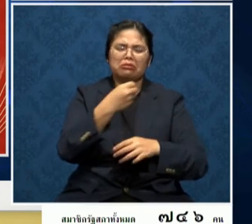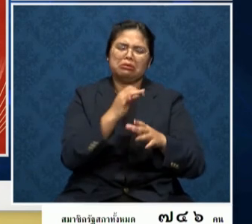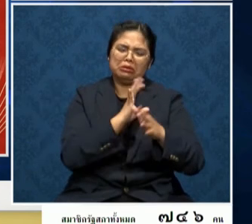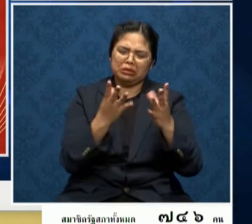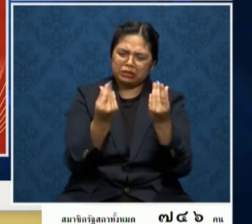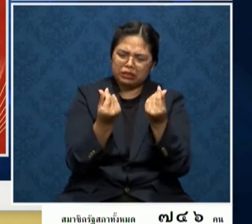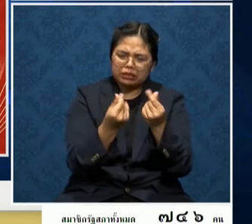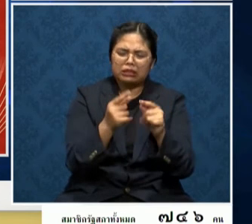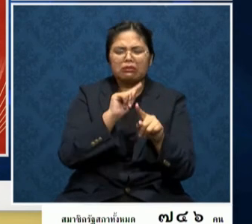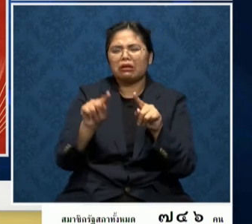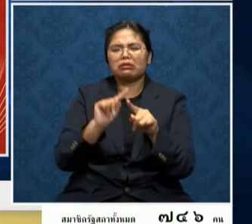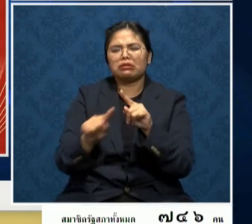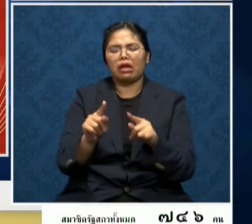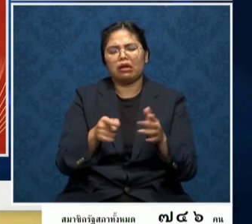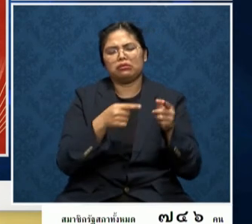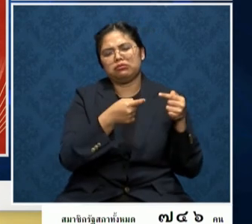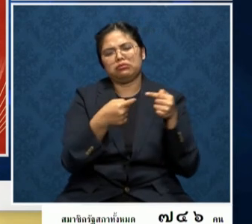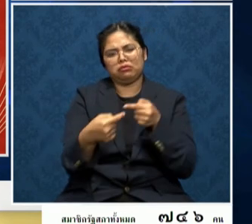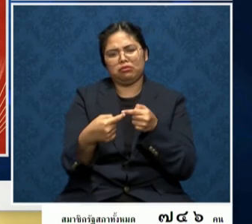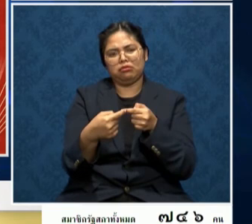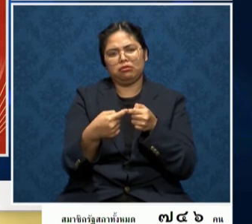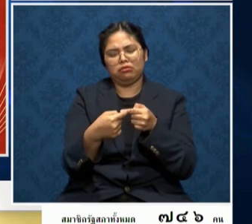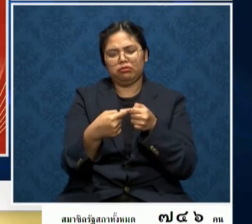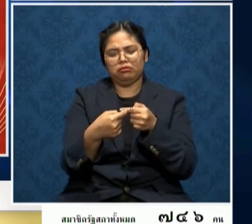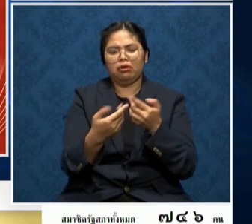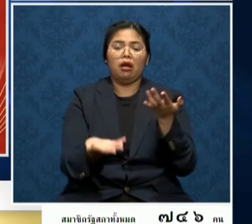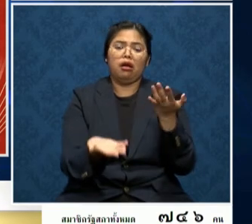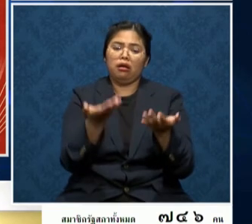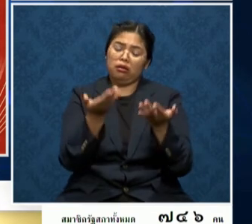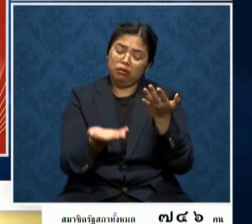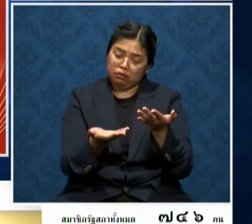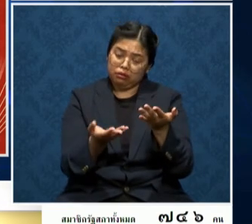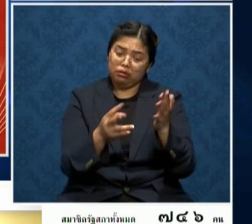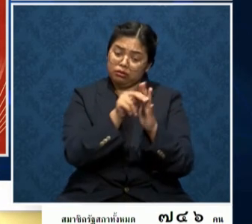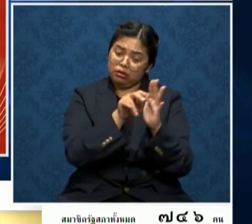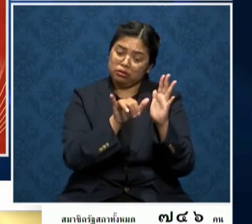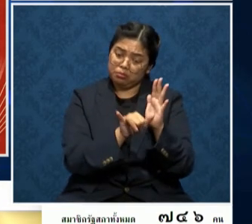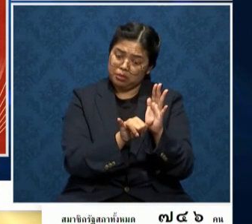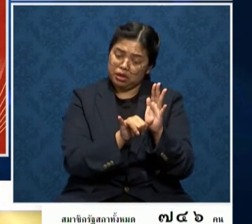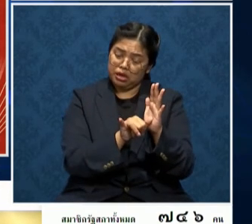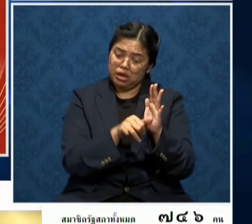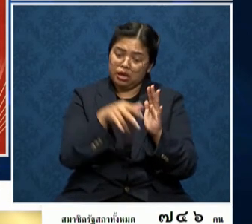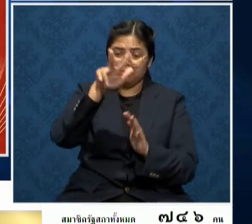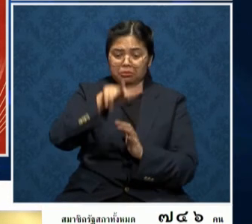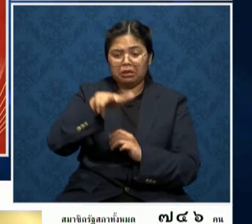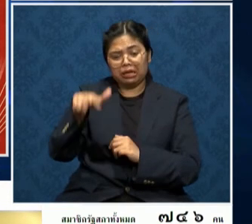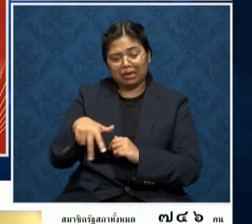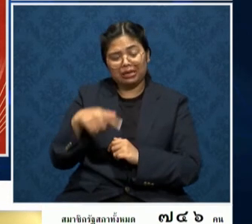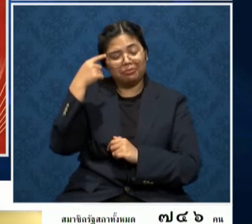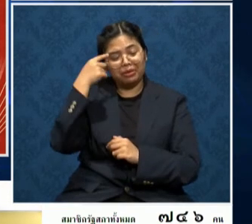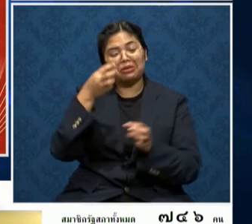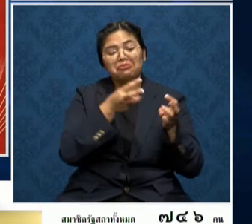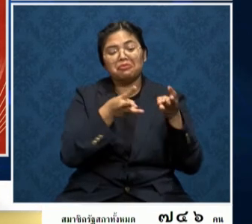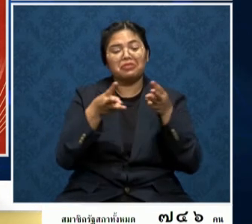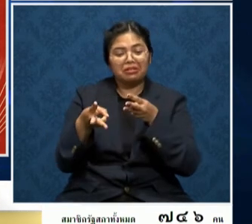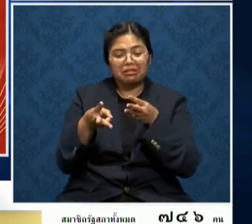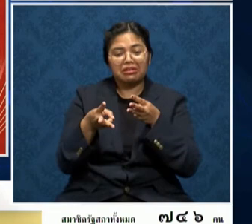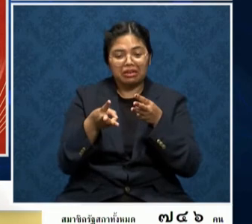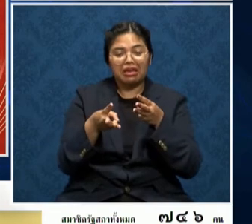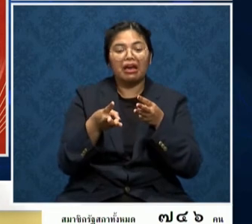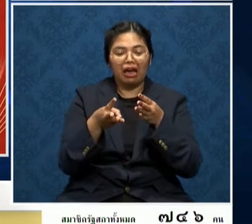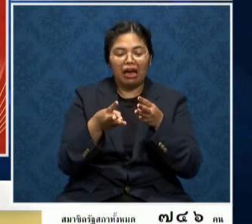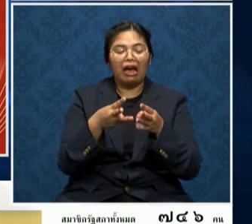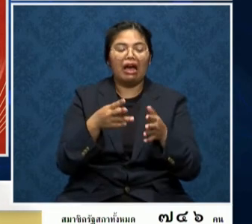นโยบายของพรรคเพื่อไทยนั้นแท้จริงแล้วเป็นเพียงแค่เทคนิคที่ใช้ในการหาเสียงเท่านั้นเองท่านประธาน